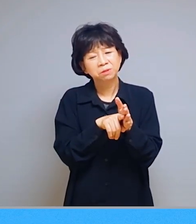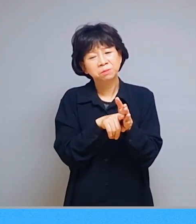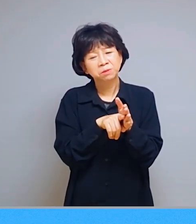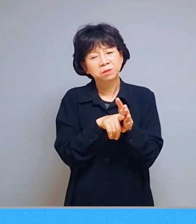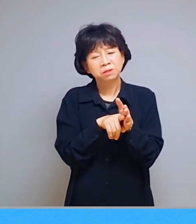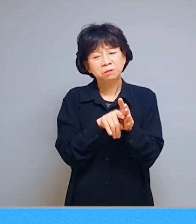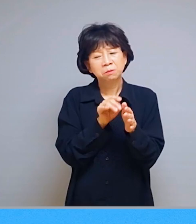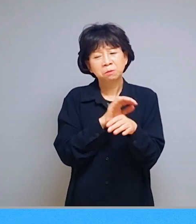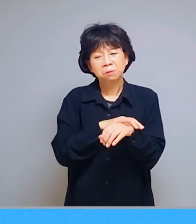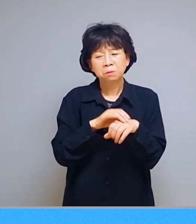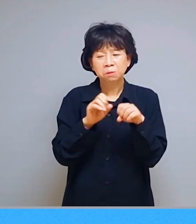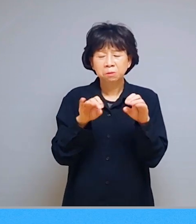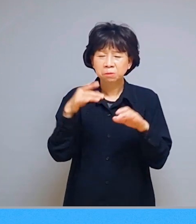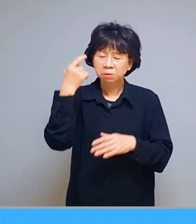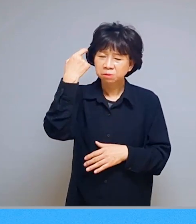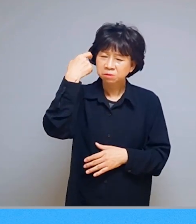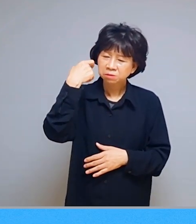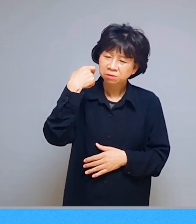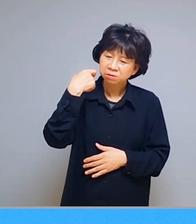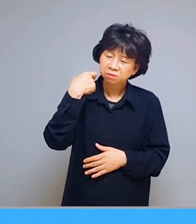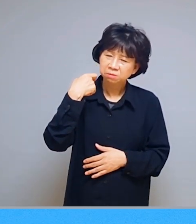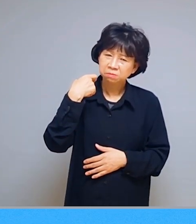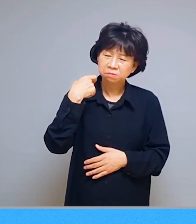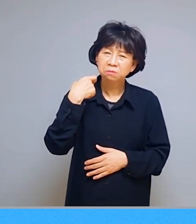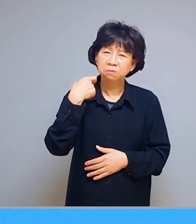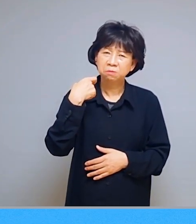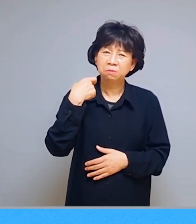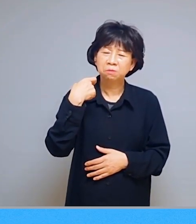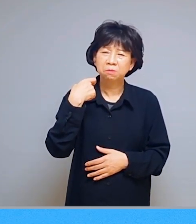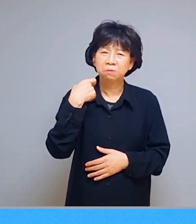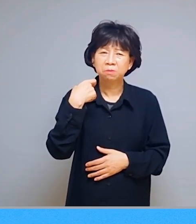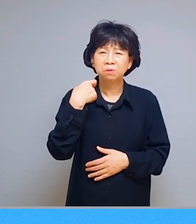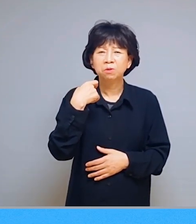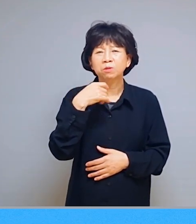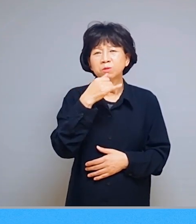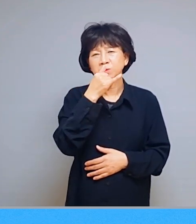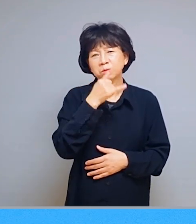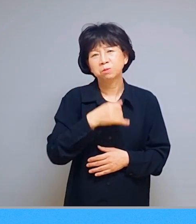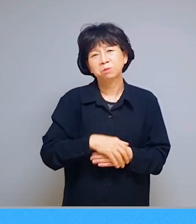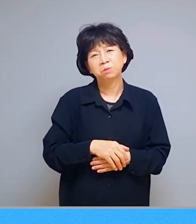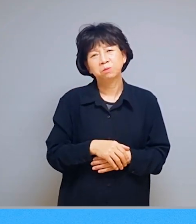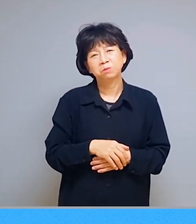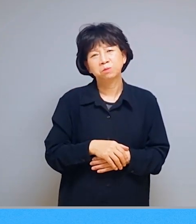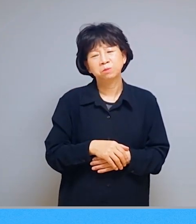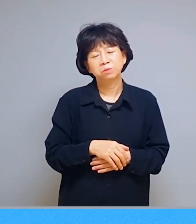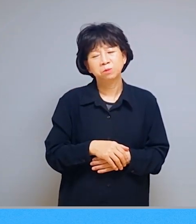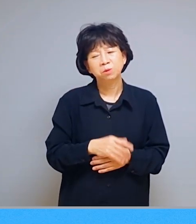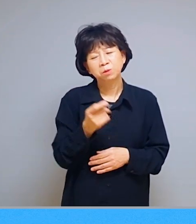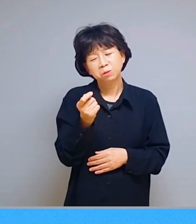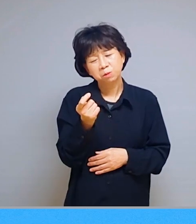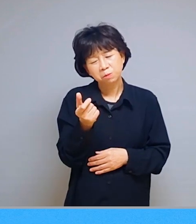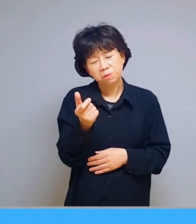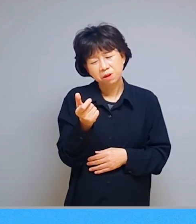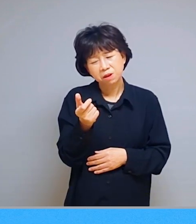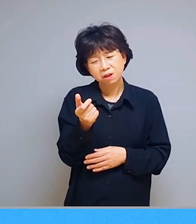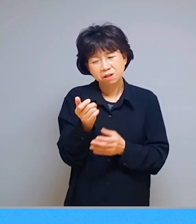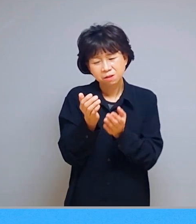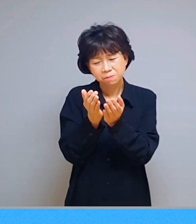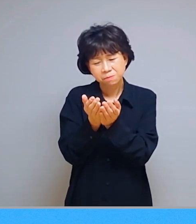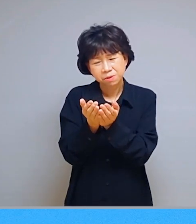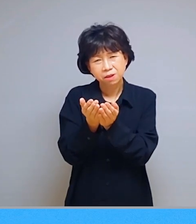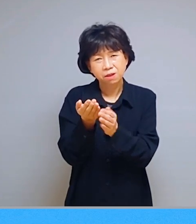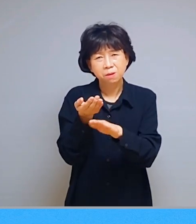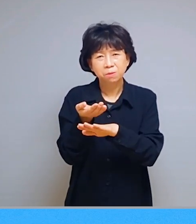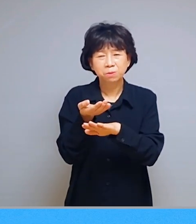아무것도 아닌 것처럼 느껴질 때가 있습니다. 작은 배 한 척이 바다